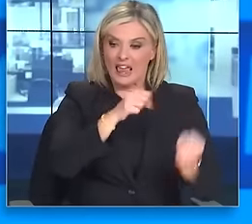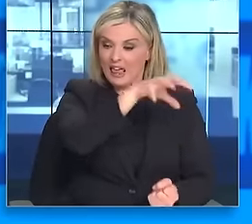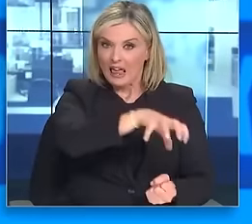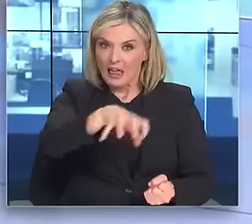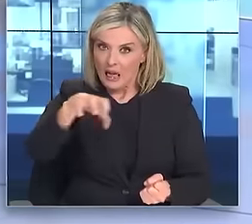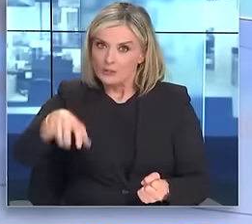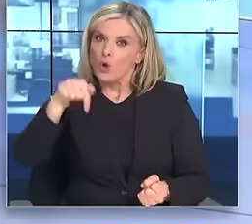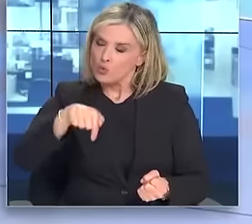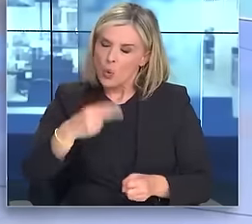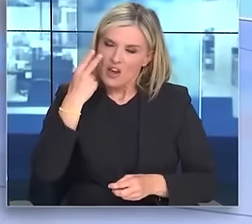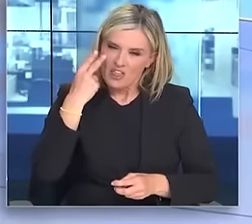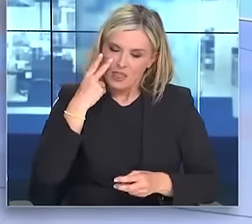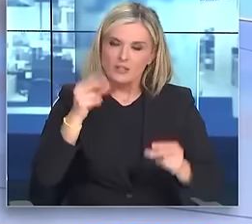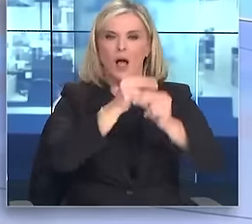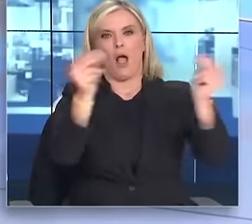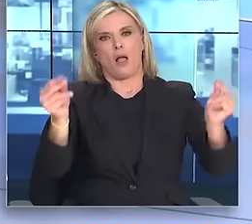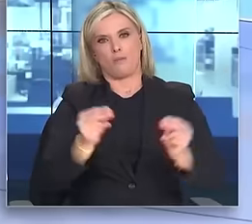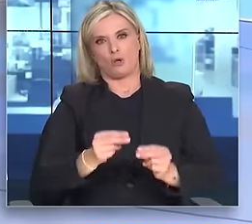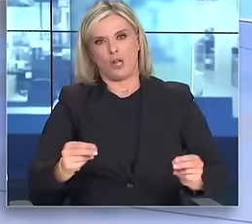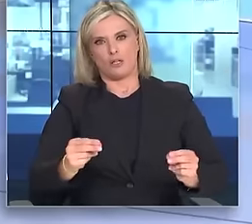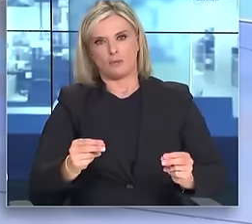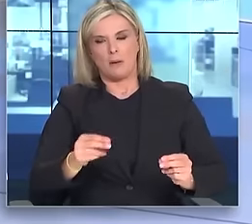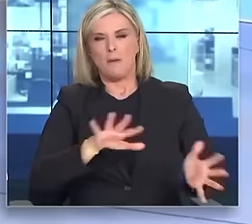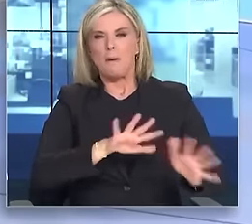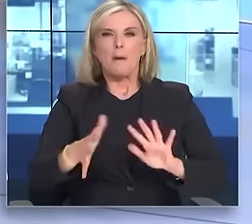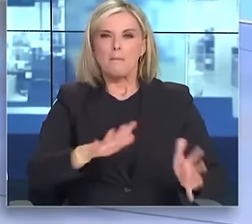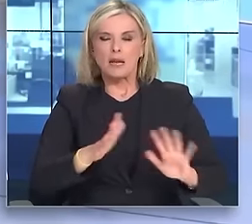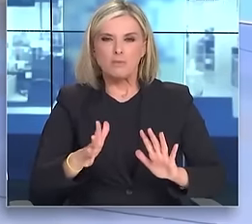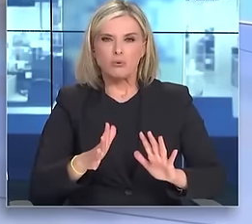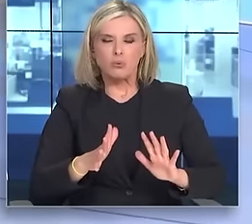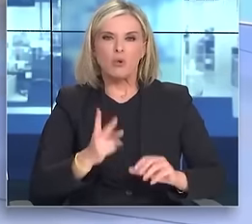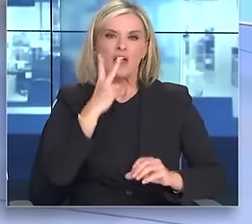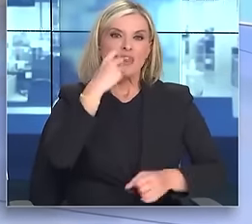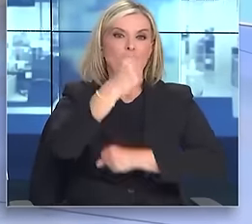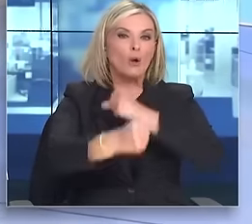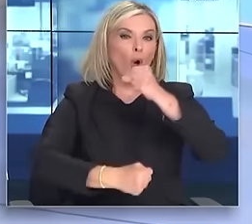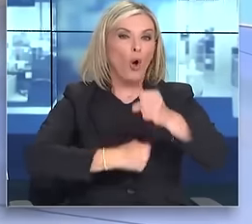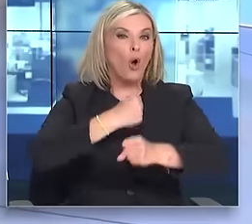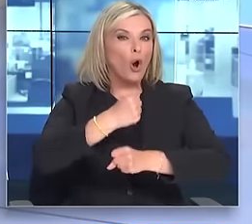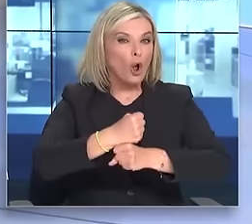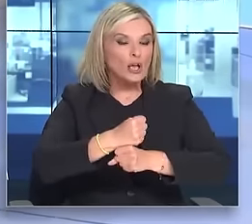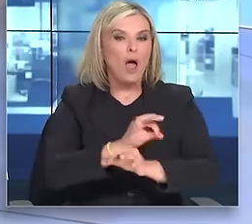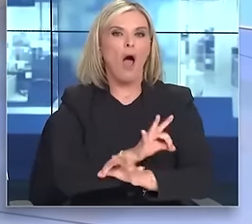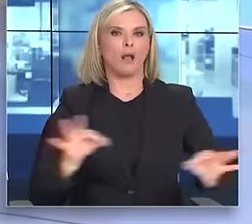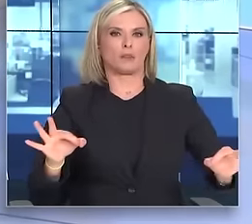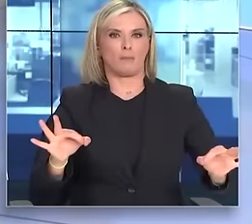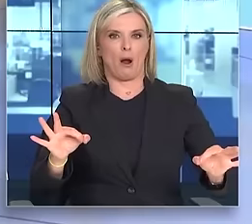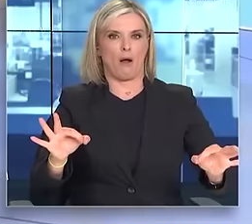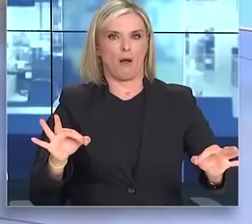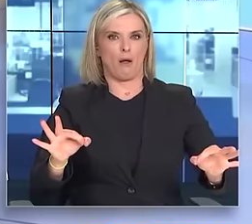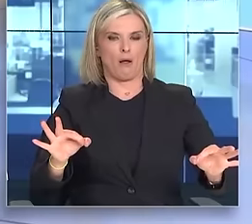τώρα ολοκληρώνονται. Θα φανούν όμως σε 18 με 24 μήνες. Παρεμβάσεις οι οποίες έχουν να κάνουν τις προσλήψεις. Πρώτο, μισό λεπτό, θα έρθω στις